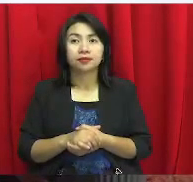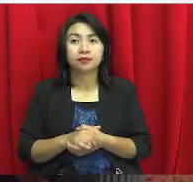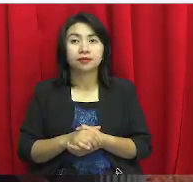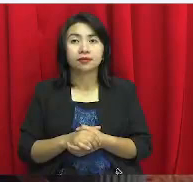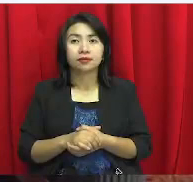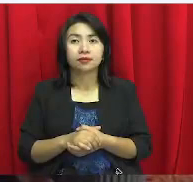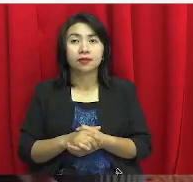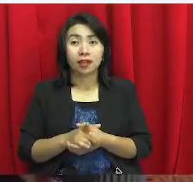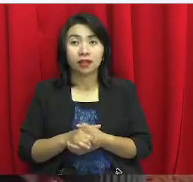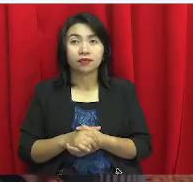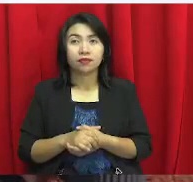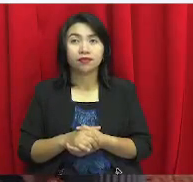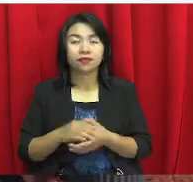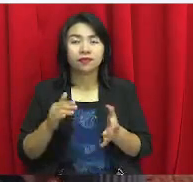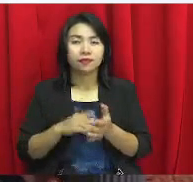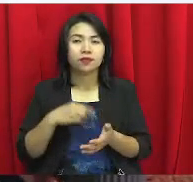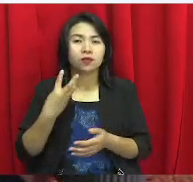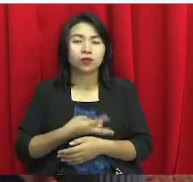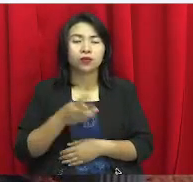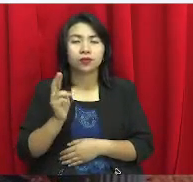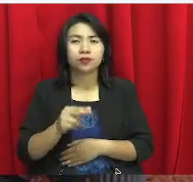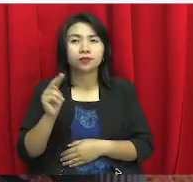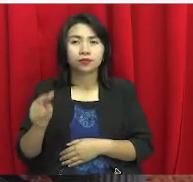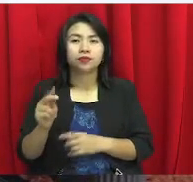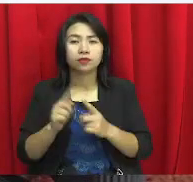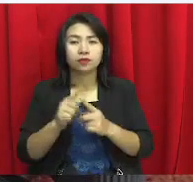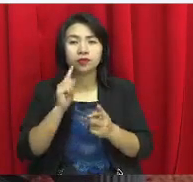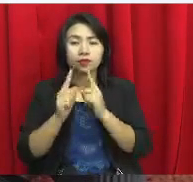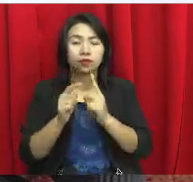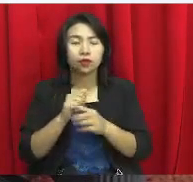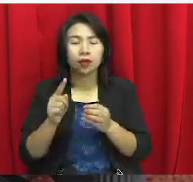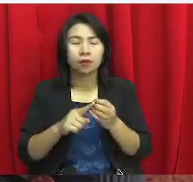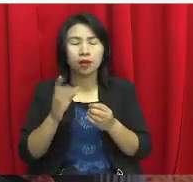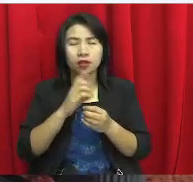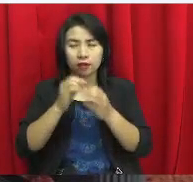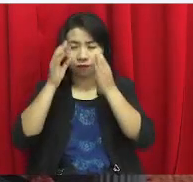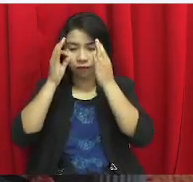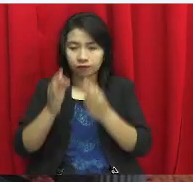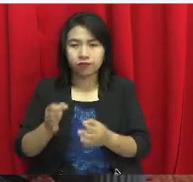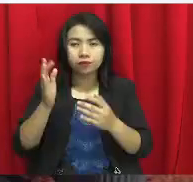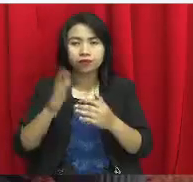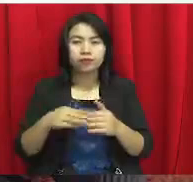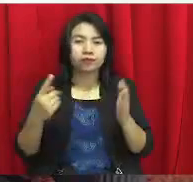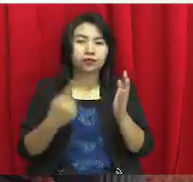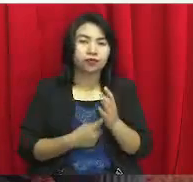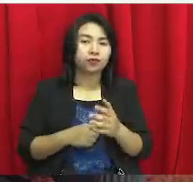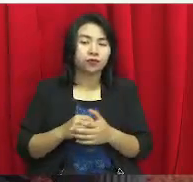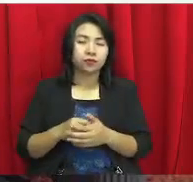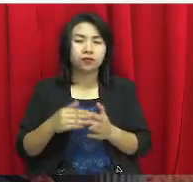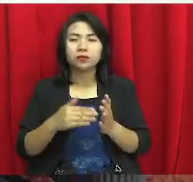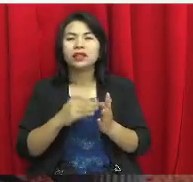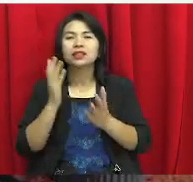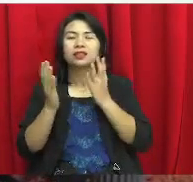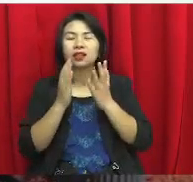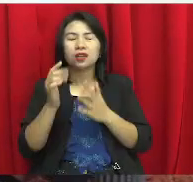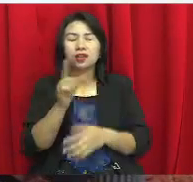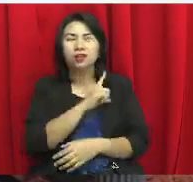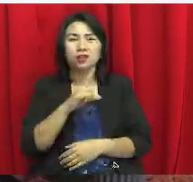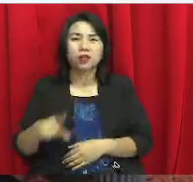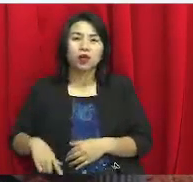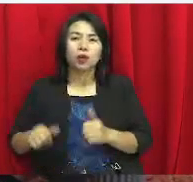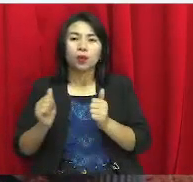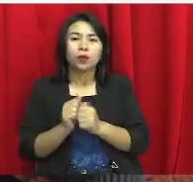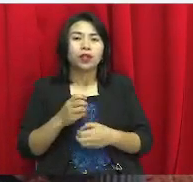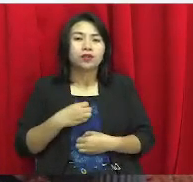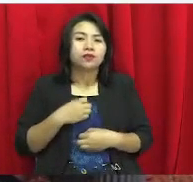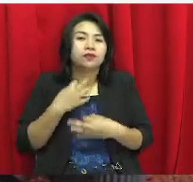napakahalaga na bigyan pansin po natin itong sinasabi po dito sa Bible. Serve the Lord with fear and rejoice with trembling.